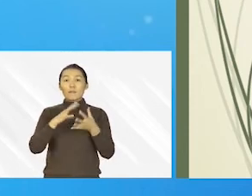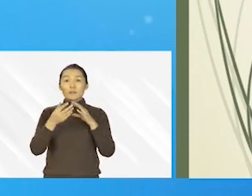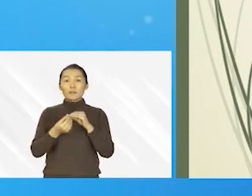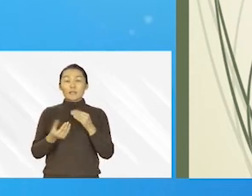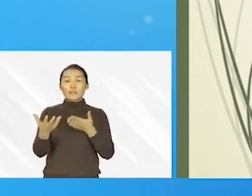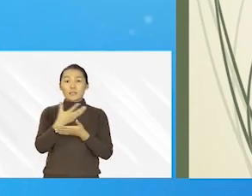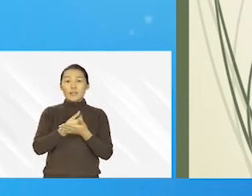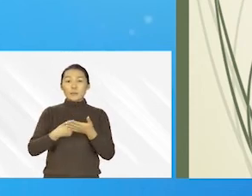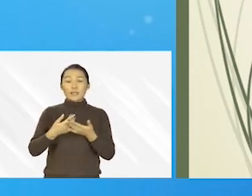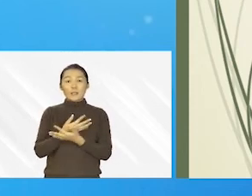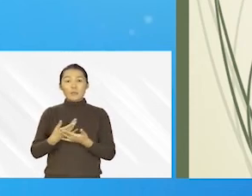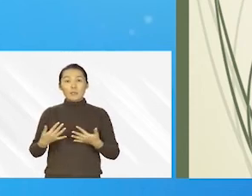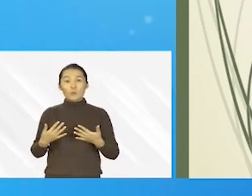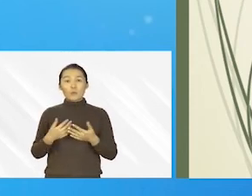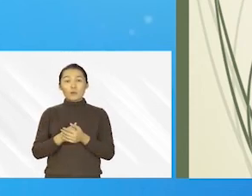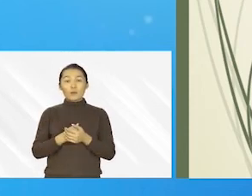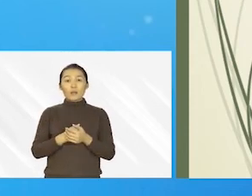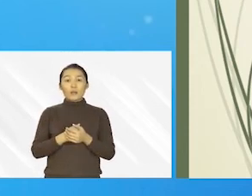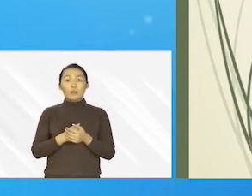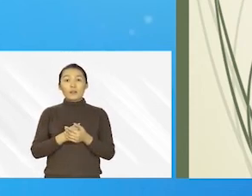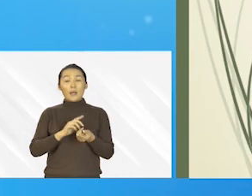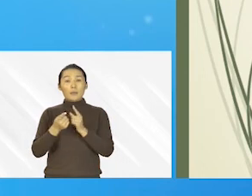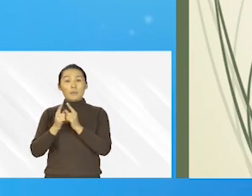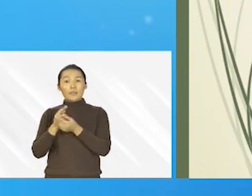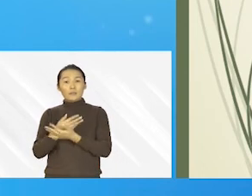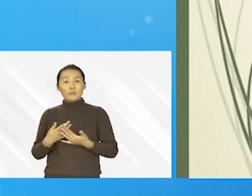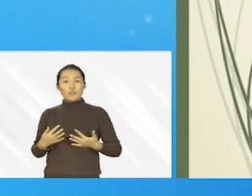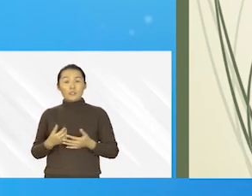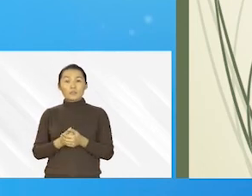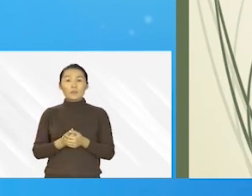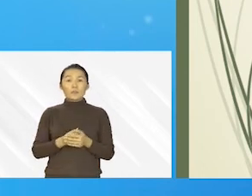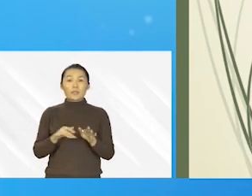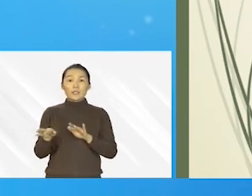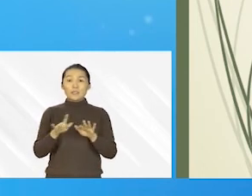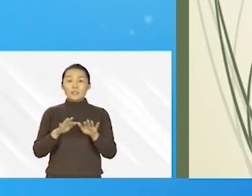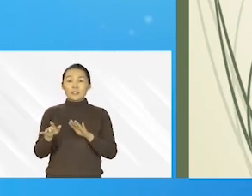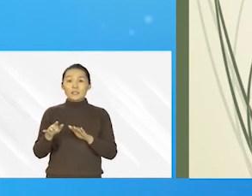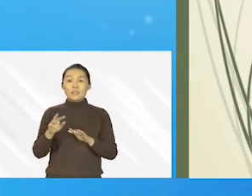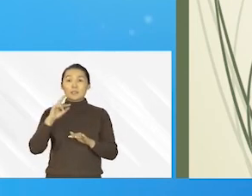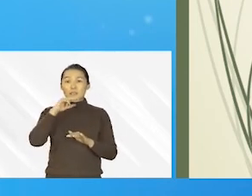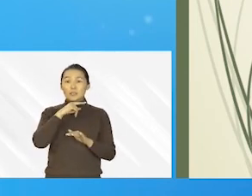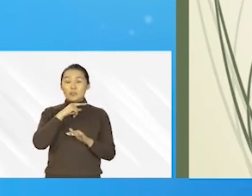накопления продуктов обмена веществ и деятельности гнилостных бактерий.